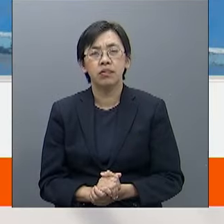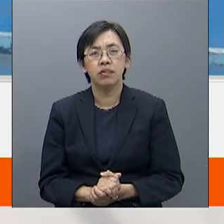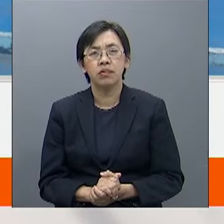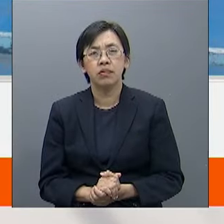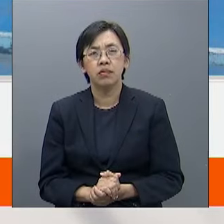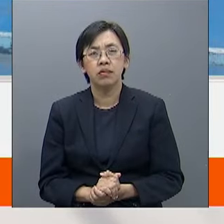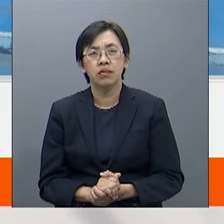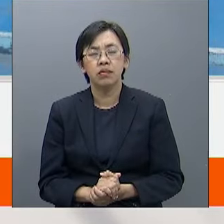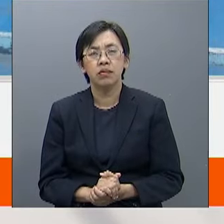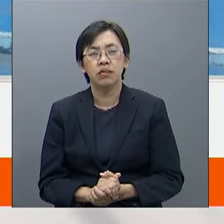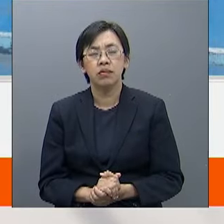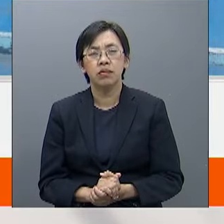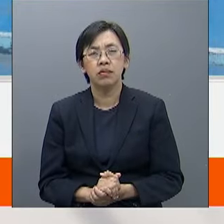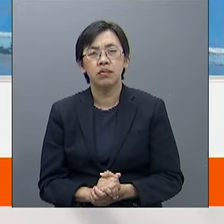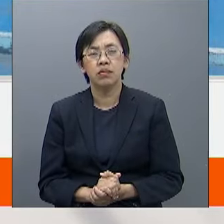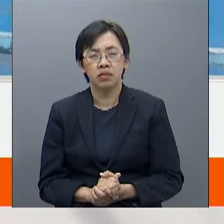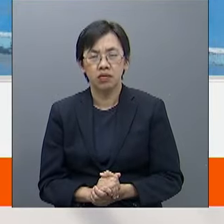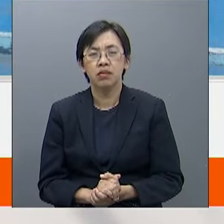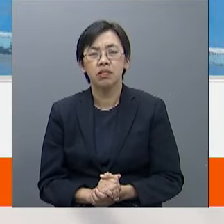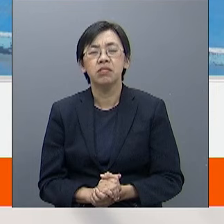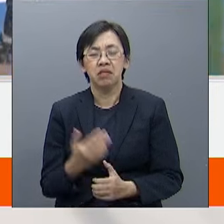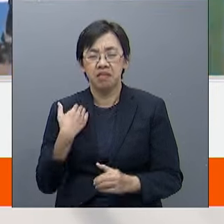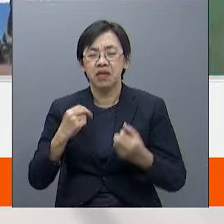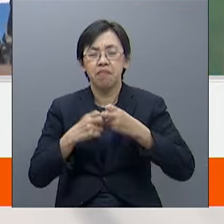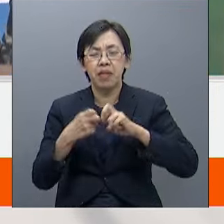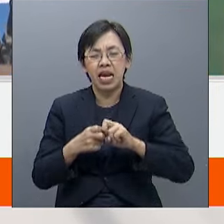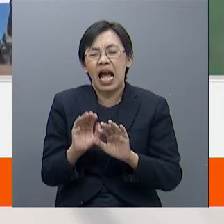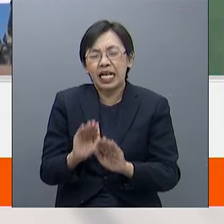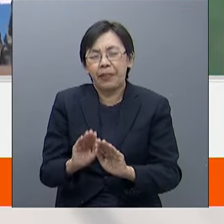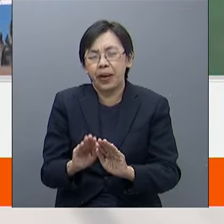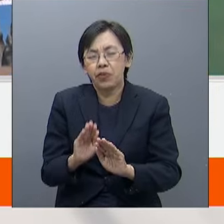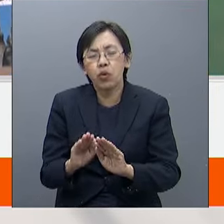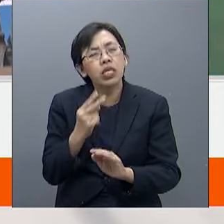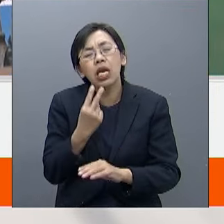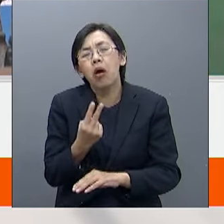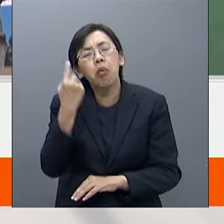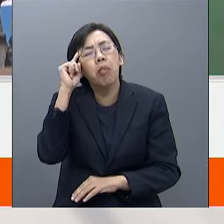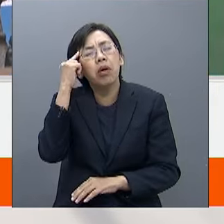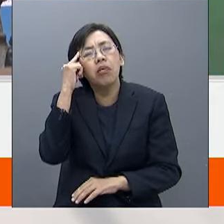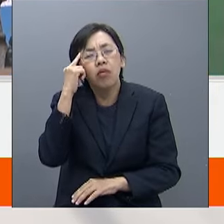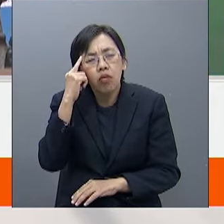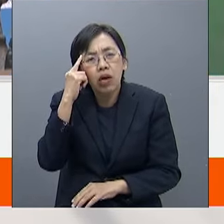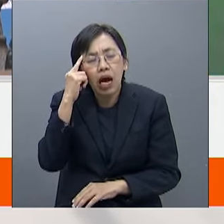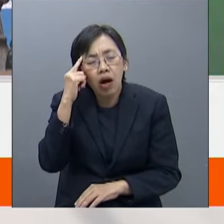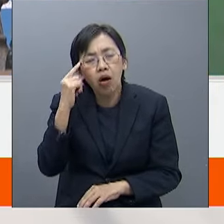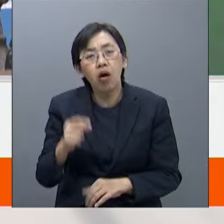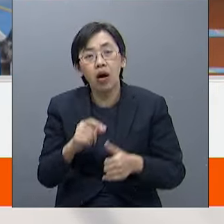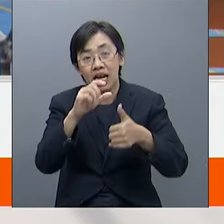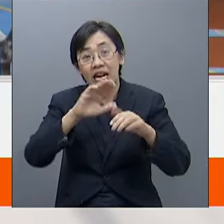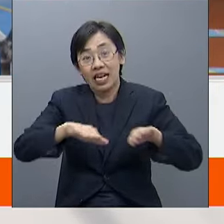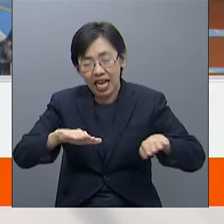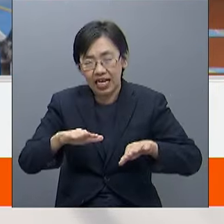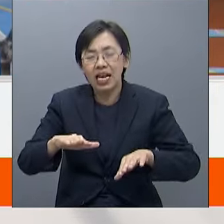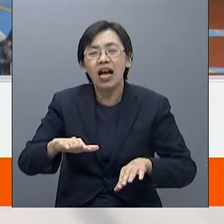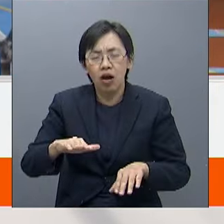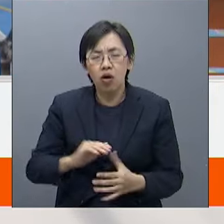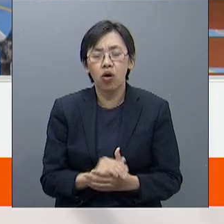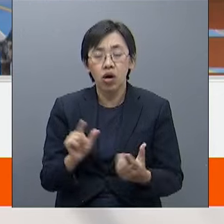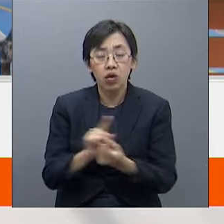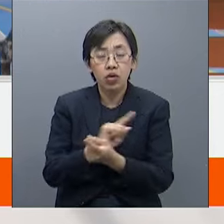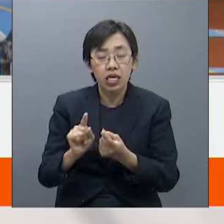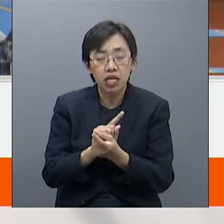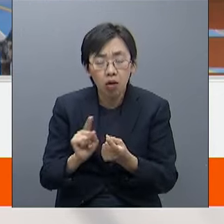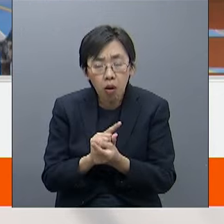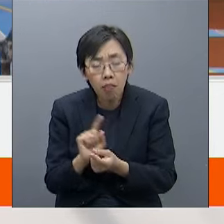รากหรือข้างใต้ที่เรามองไม่เห็นเยอะแยะเนา ะ ก็ต้องบอกว่าเด็กก็เป็นผลผลิตของสังคมที่เขาอยู่นะค